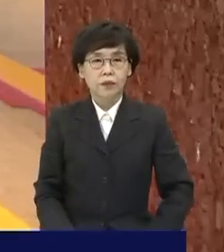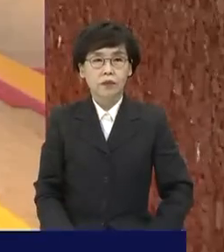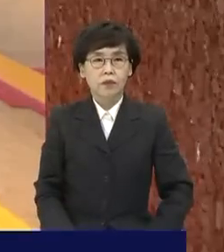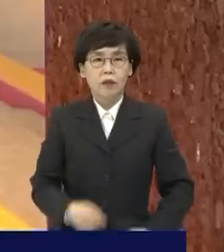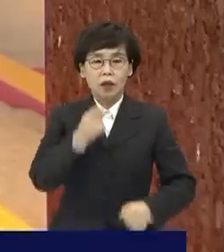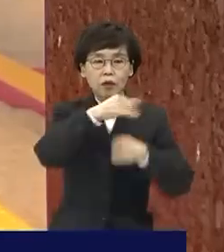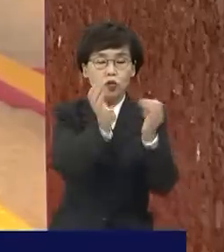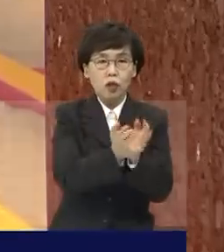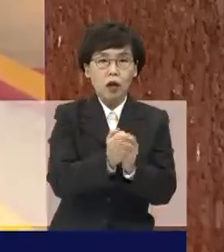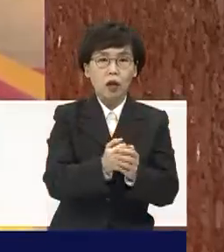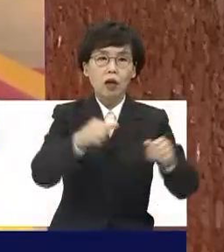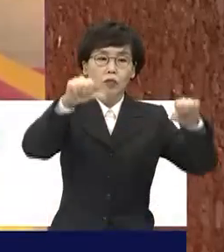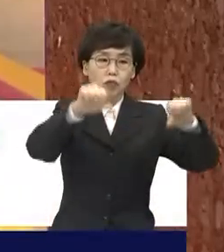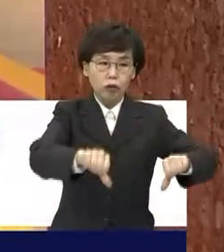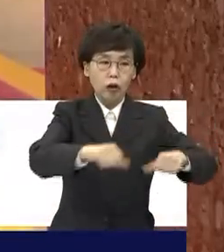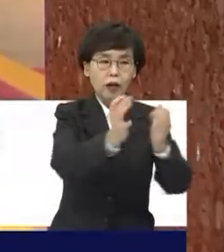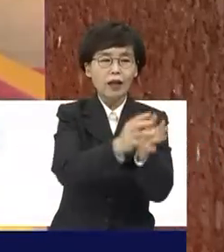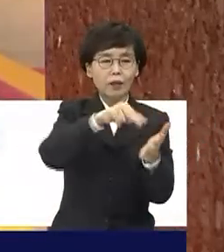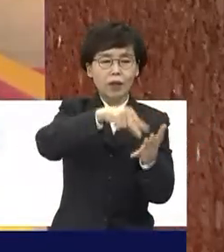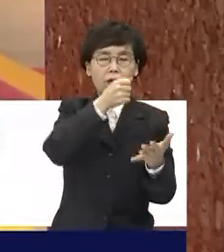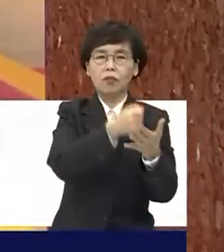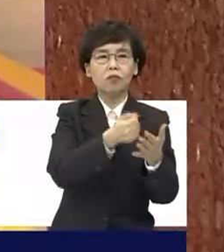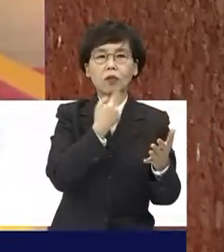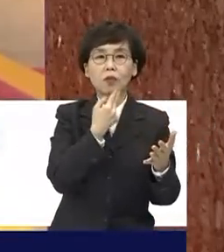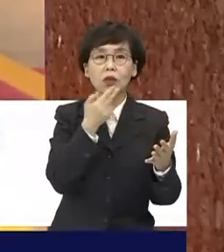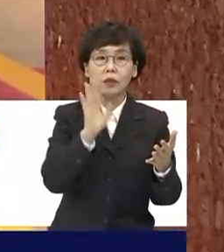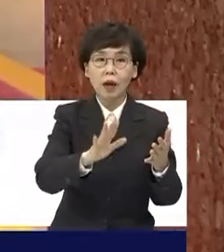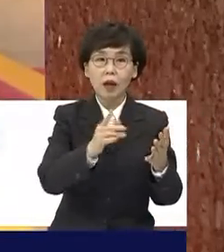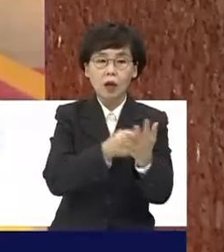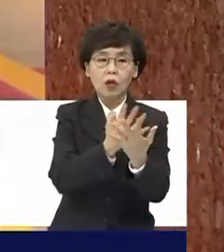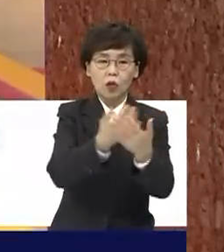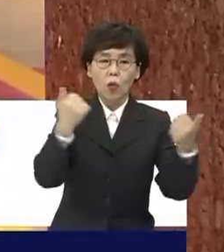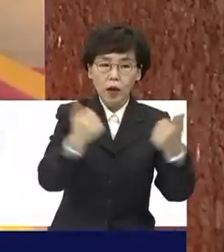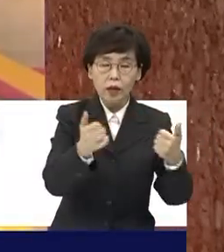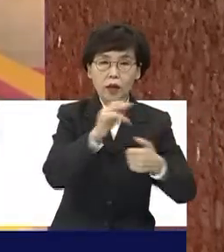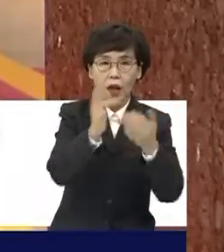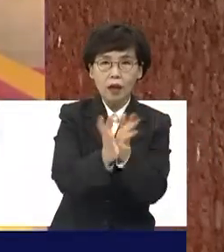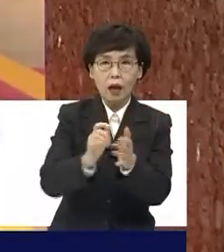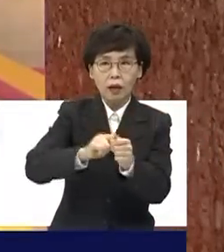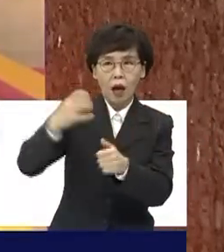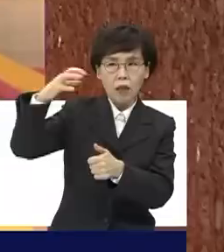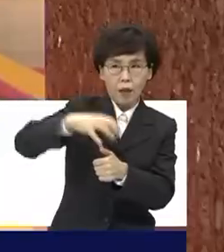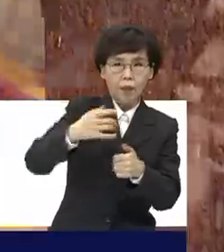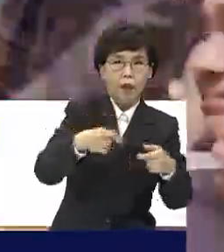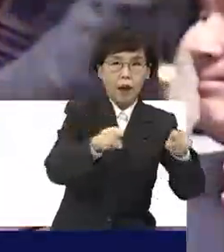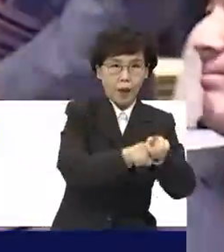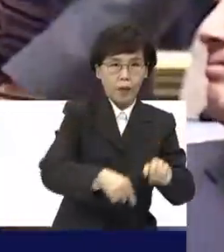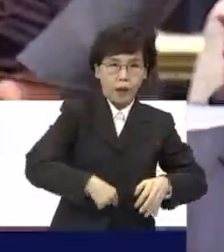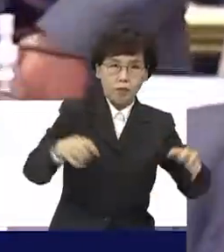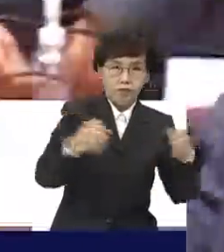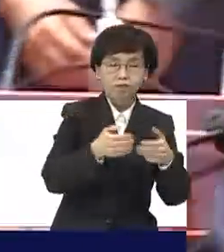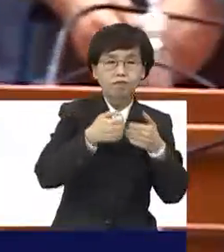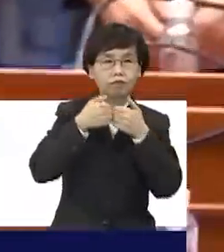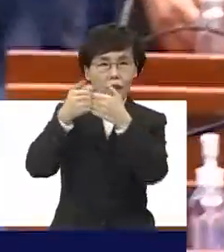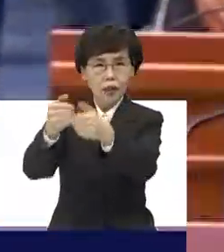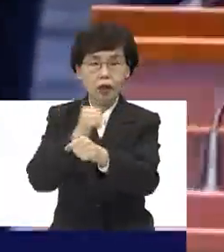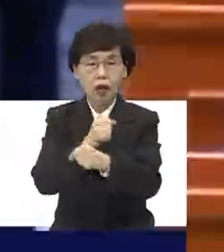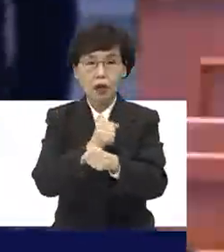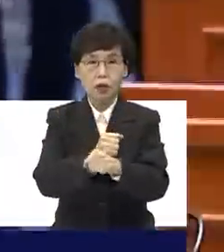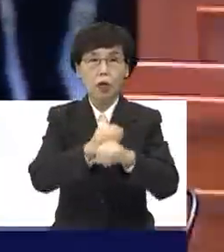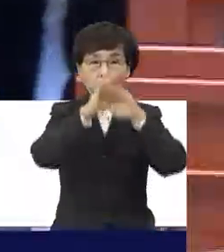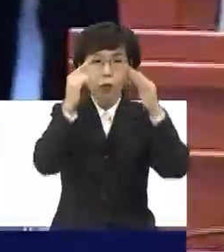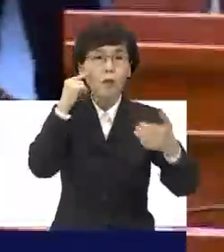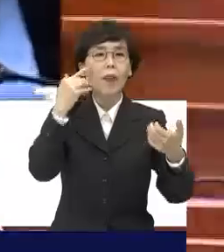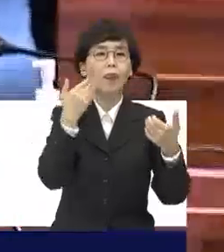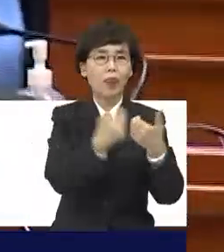네, 민주당이 부결을 당론으로 정하지는 않았지만 의원총회를 통해서 야당 탄압에 함께 맞서기로 했고 사실상 모두 반대표를